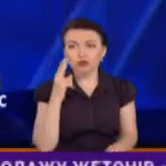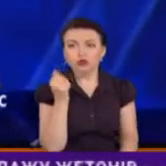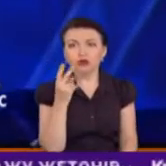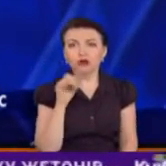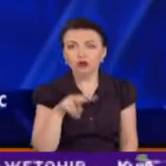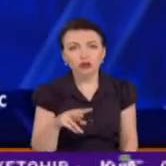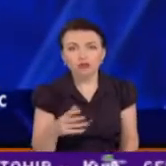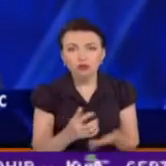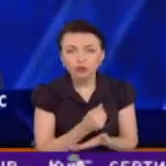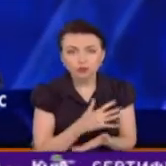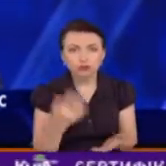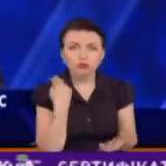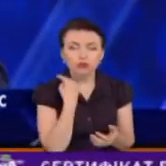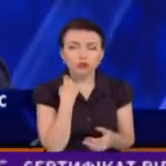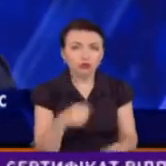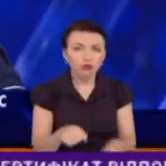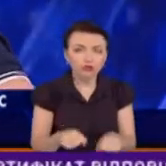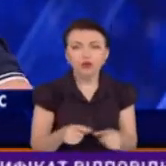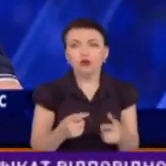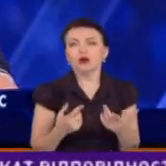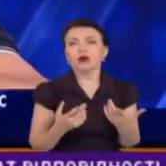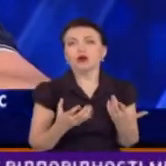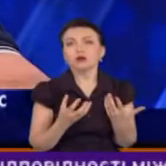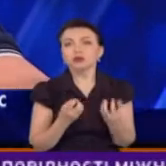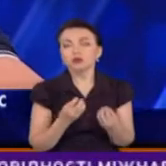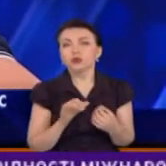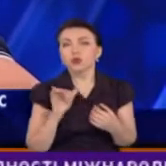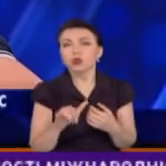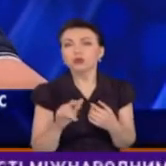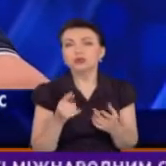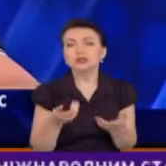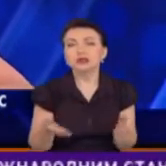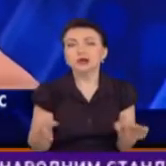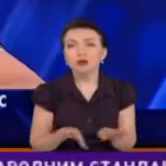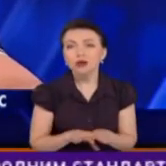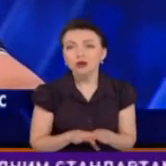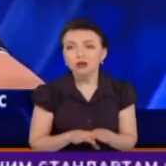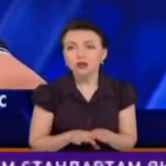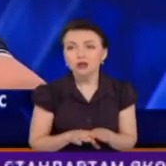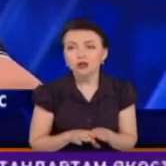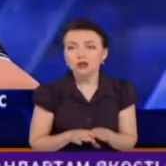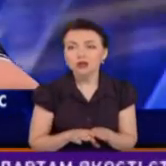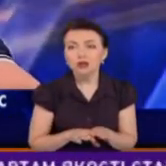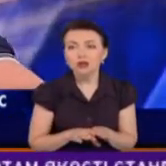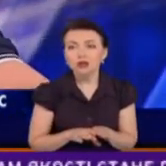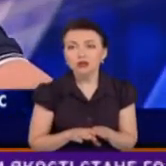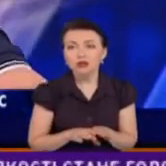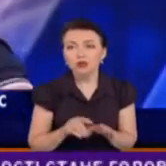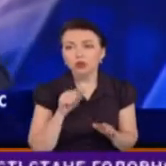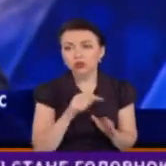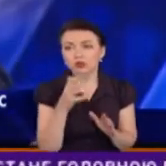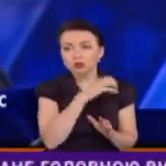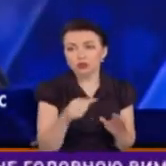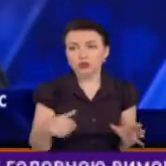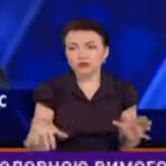цей ринок, бо вони там на вугільних, там на, одні... на Роттердамі. Да, да, і в їх вони замикаються на, ну, споживача, да, туди. Бо в них забирають все. І